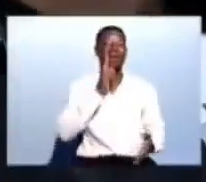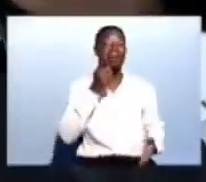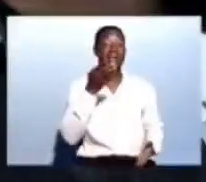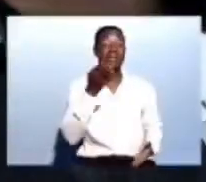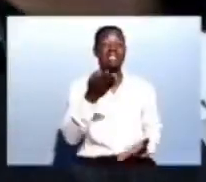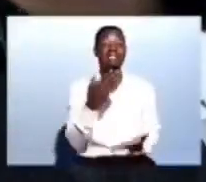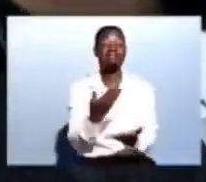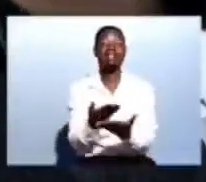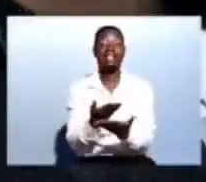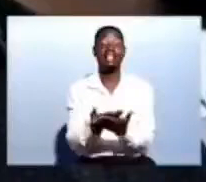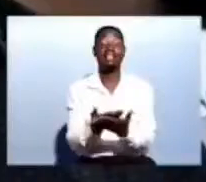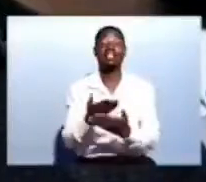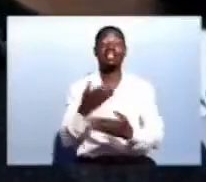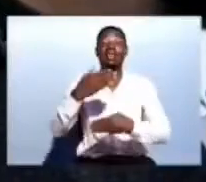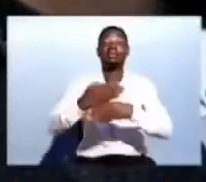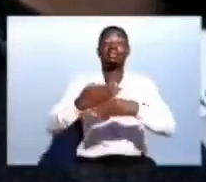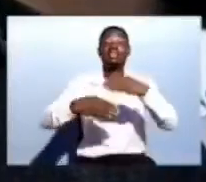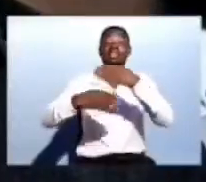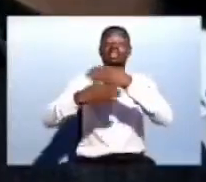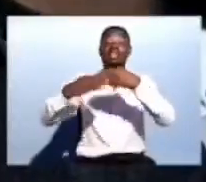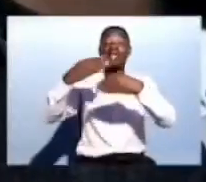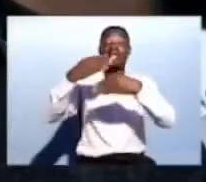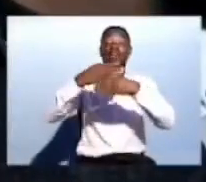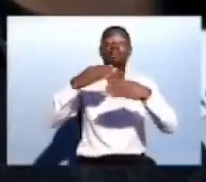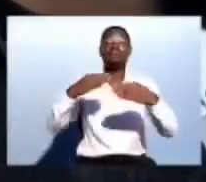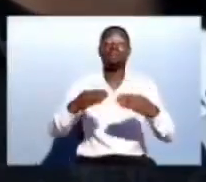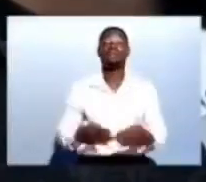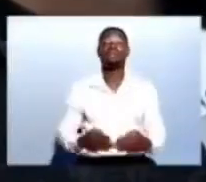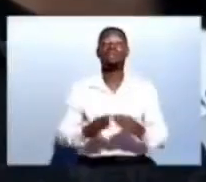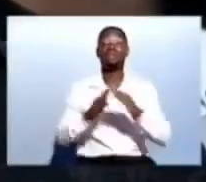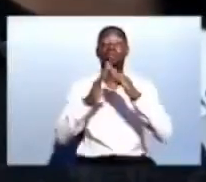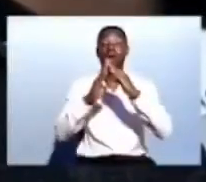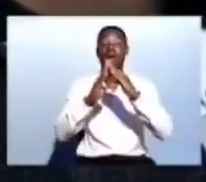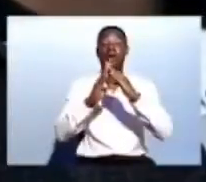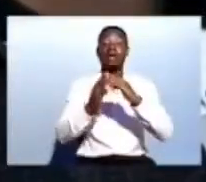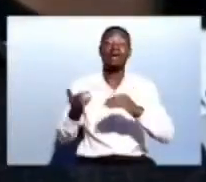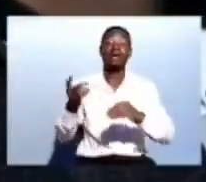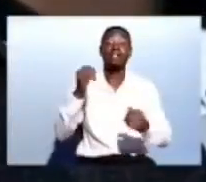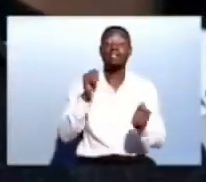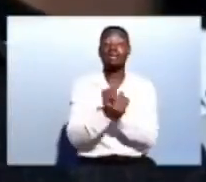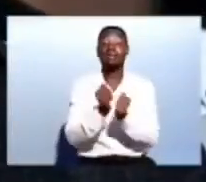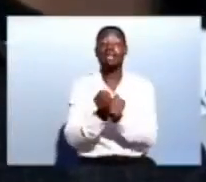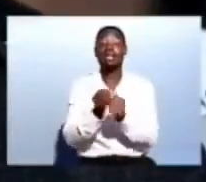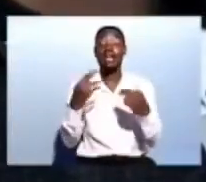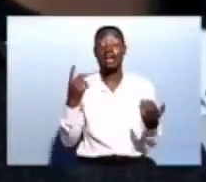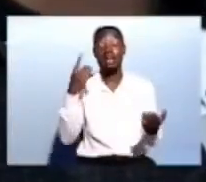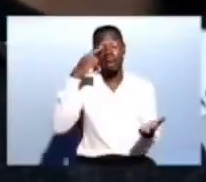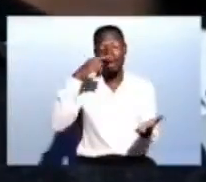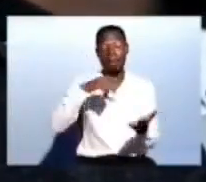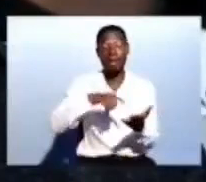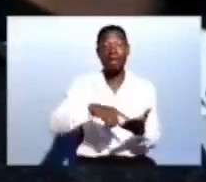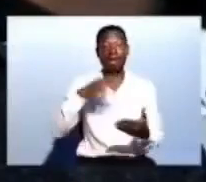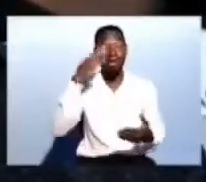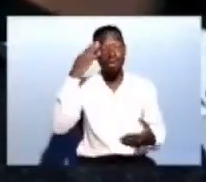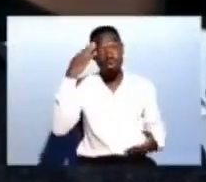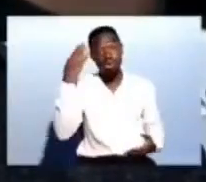mashahidi. Mkijenga nyumba, ukileta ajenda nyingine hata kama ni ya maana, hujui tunajenga.